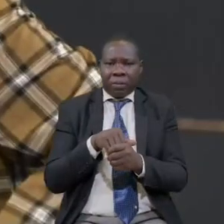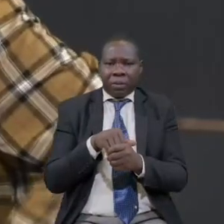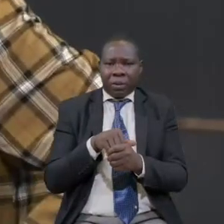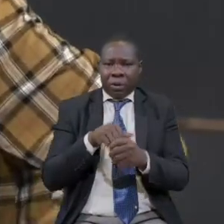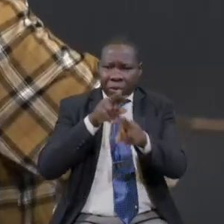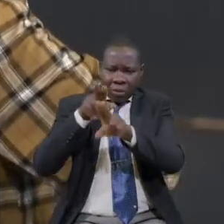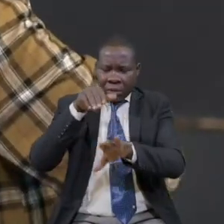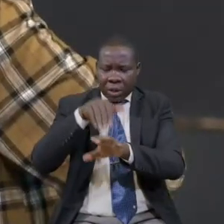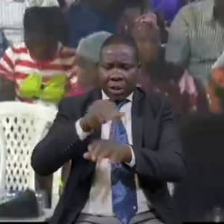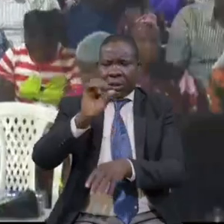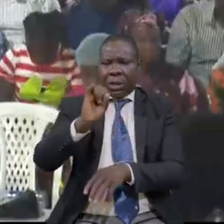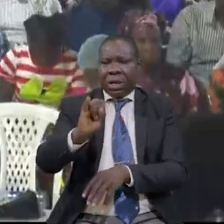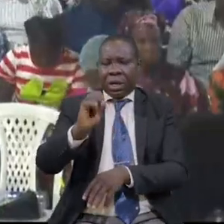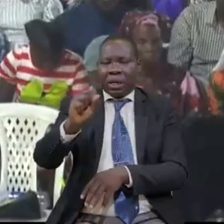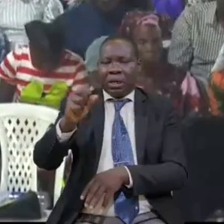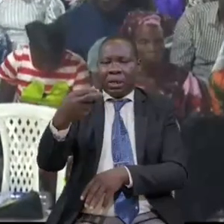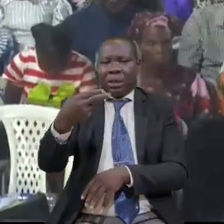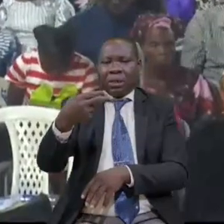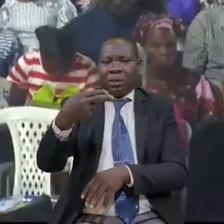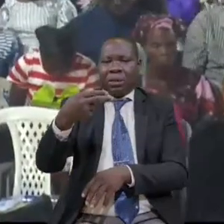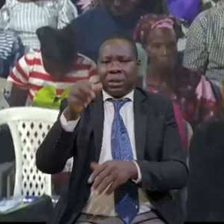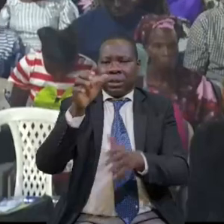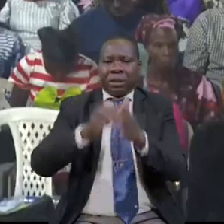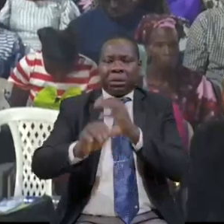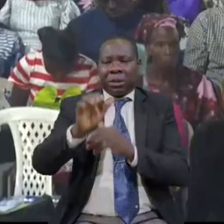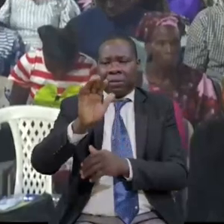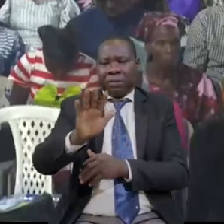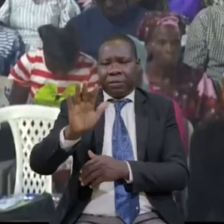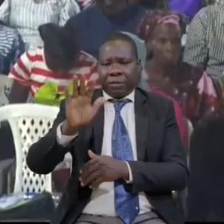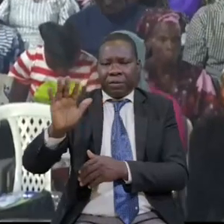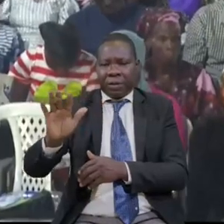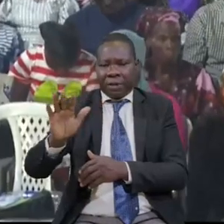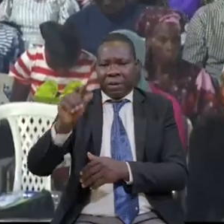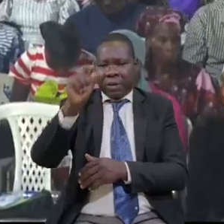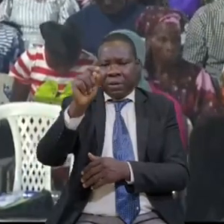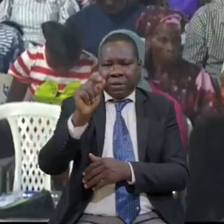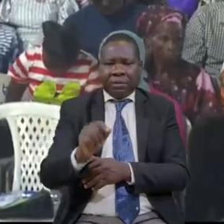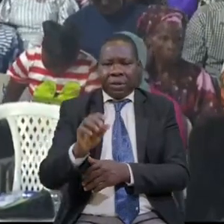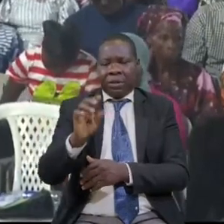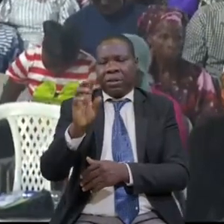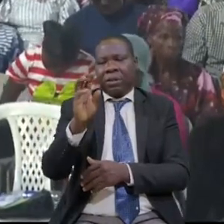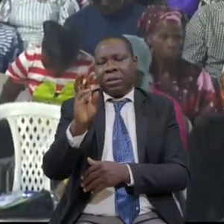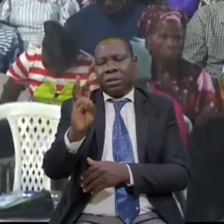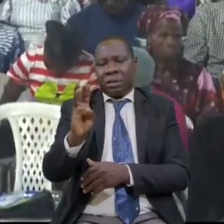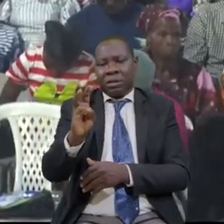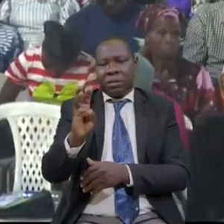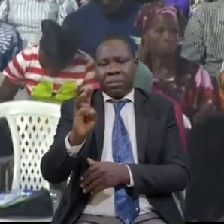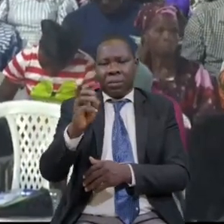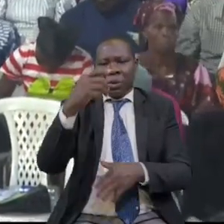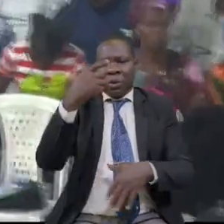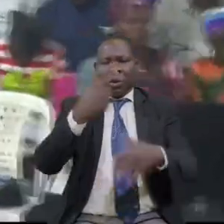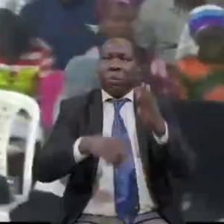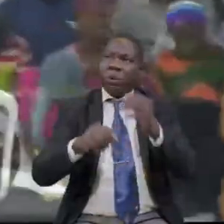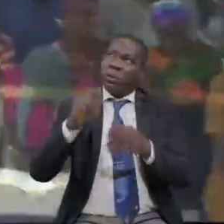Voyons Ésaïe 55. Ici, nous voyons le verset 6. Ce qu'il